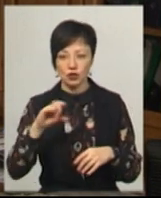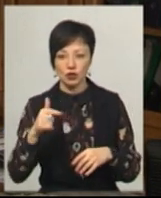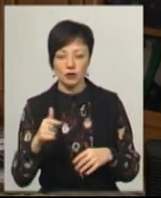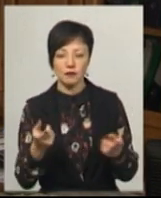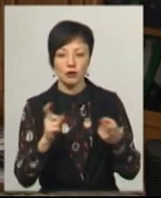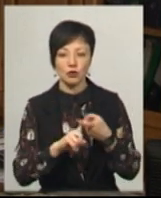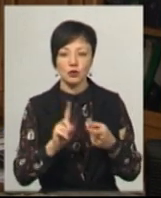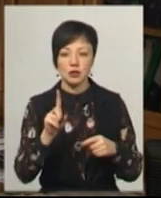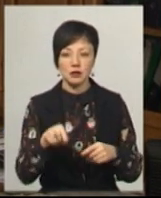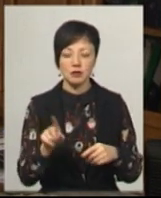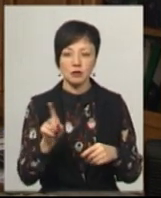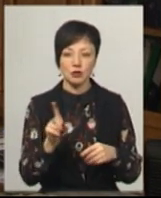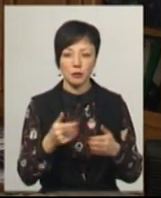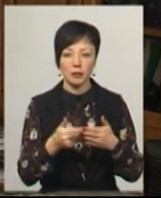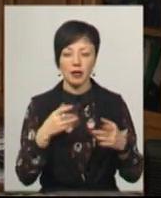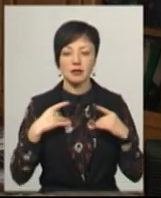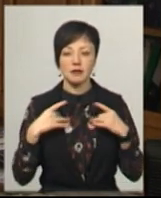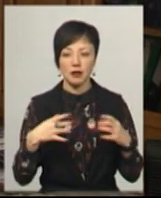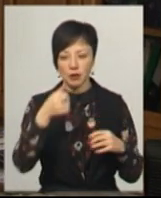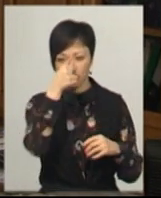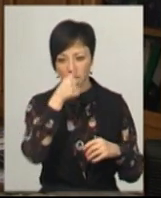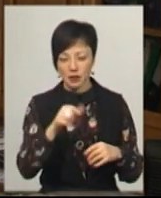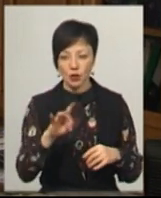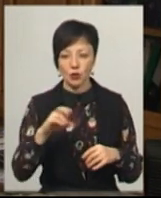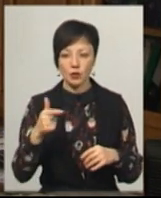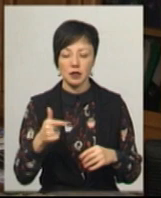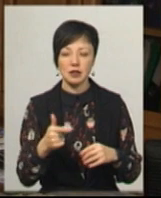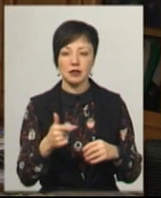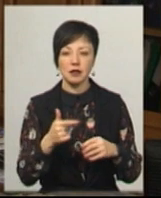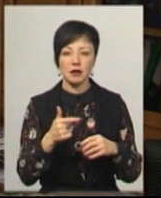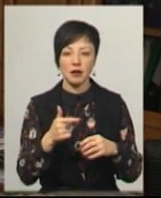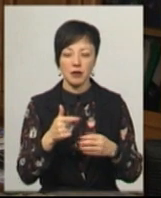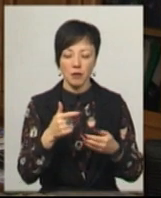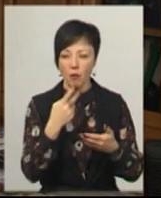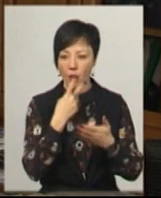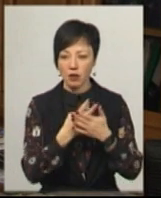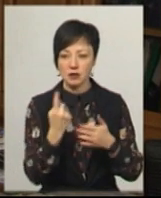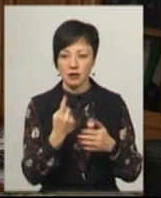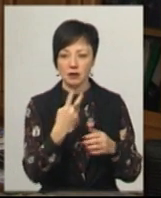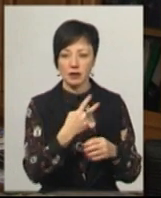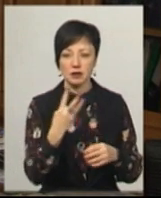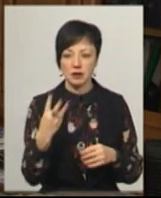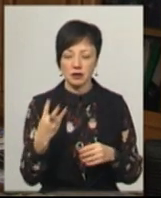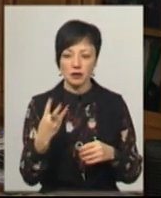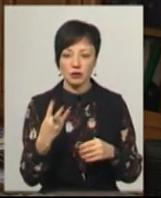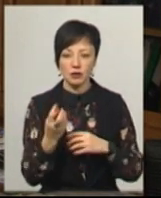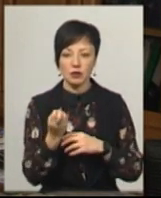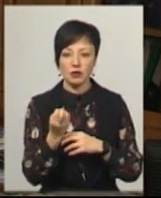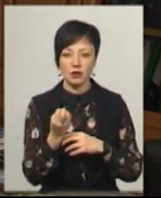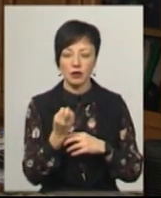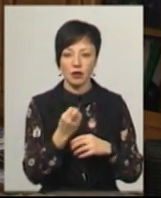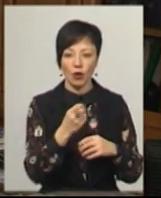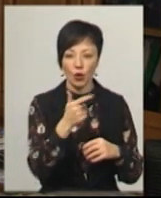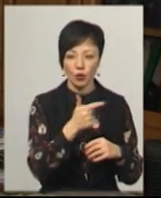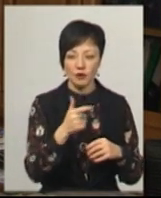що перед святами в грудні місяці ми знімали показники з 23.12 і в